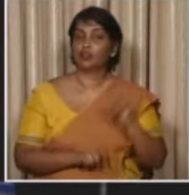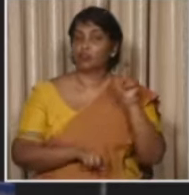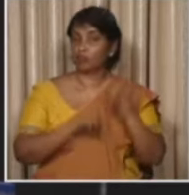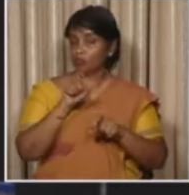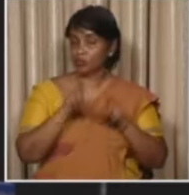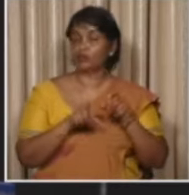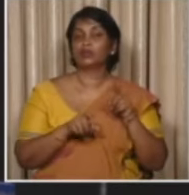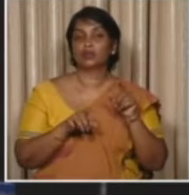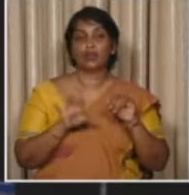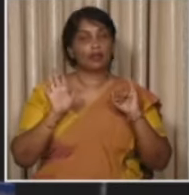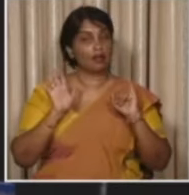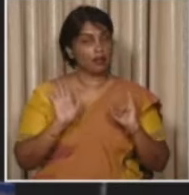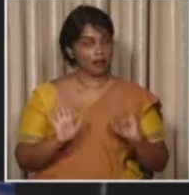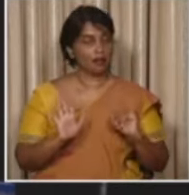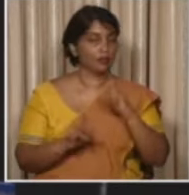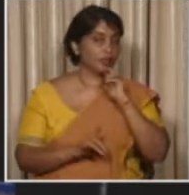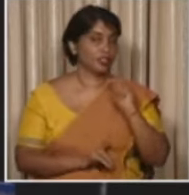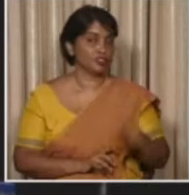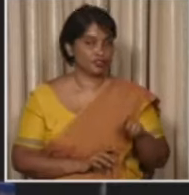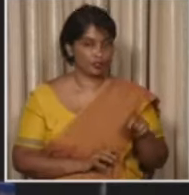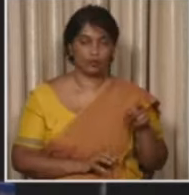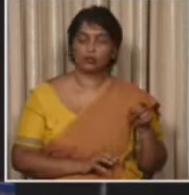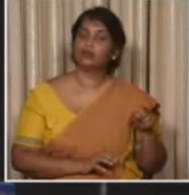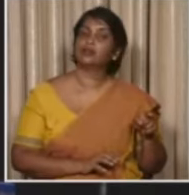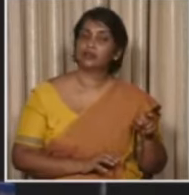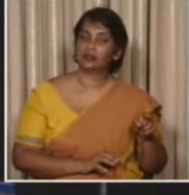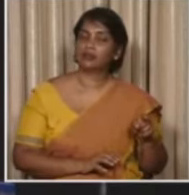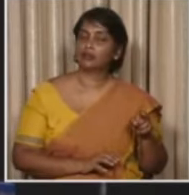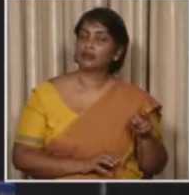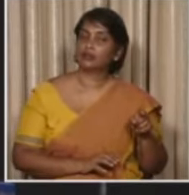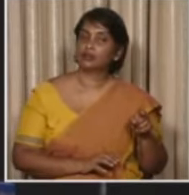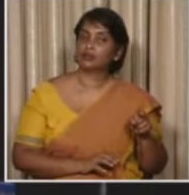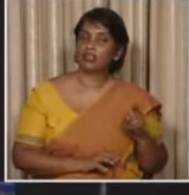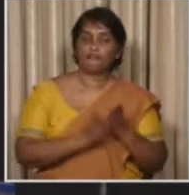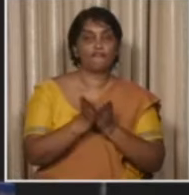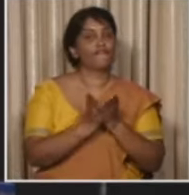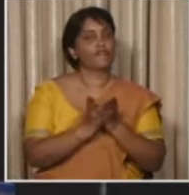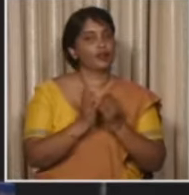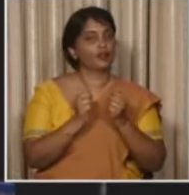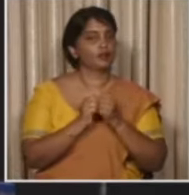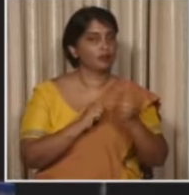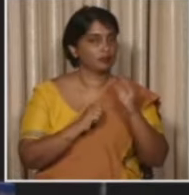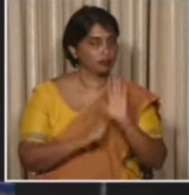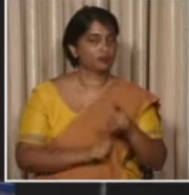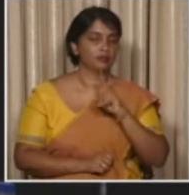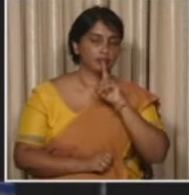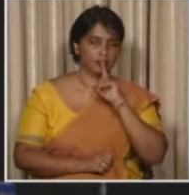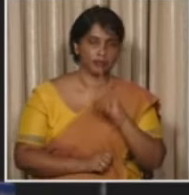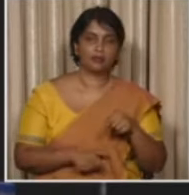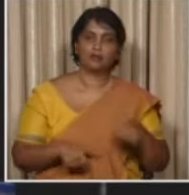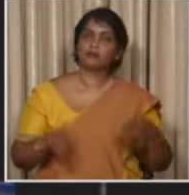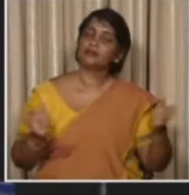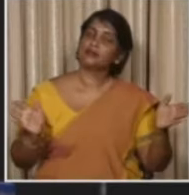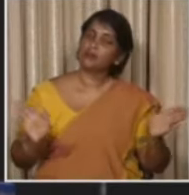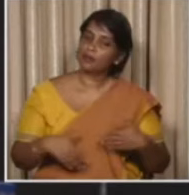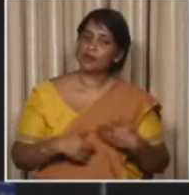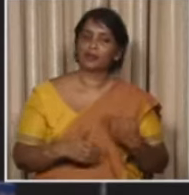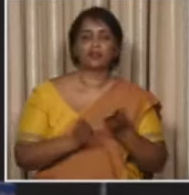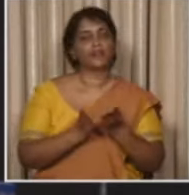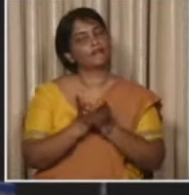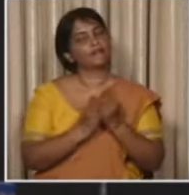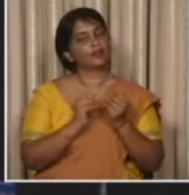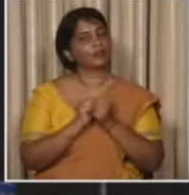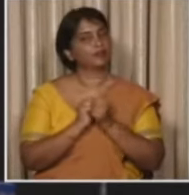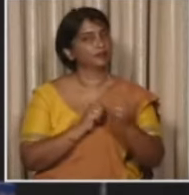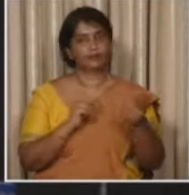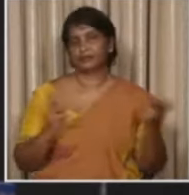විනිසුරු මඩුල්ලක් විසින් සුදුසු විනය ක්‍රියාමාර්ග ගන්න කියලා තියෙනවා. තාමත් විනය ක්‍රියාමාර්ග